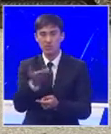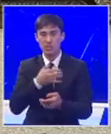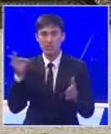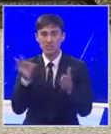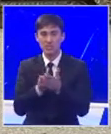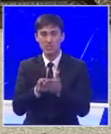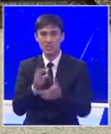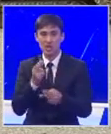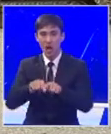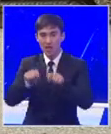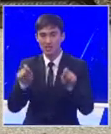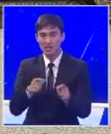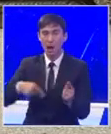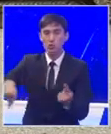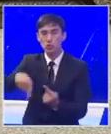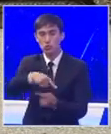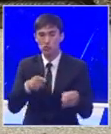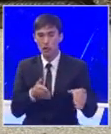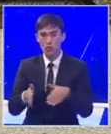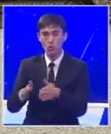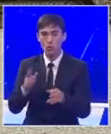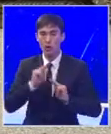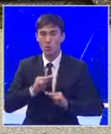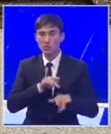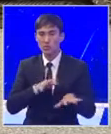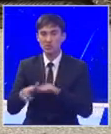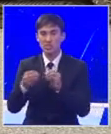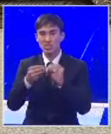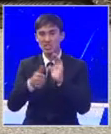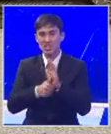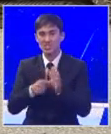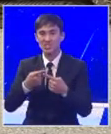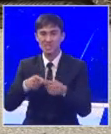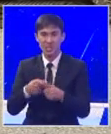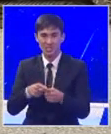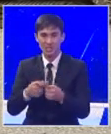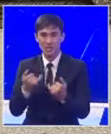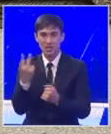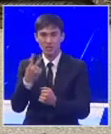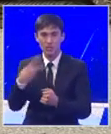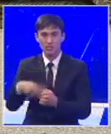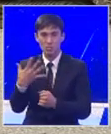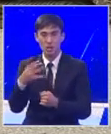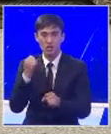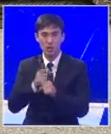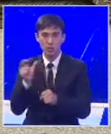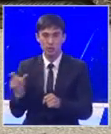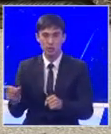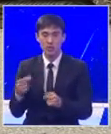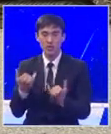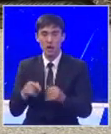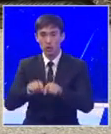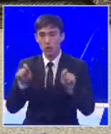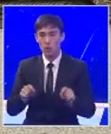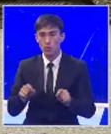целью является открыть объездную дорогу. В работе задействованы 16 единиц техники и 25 рабочих. Как откроем